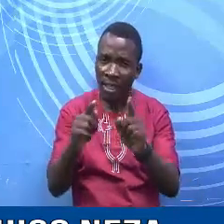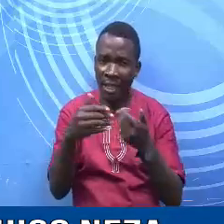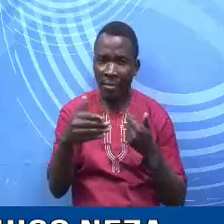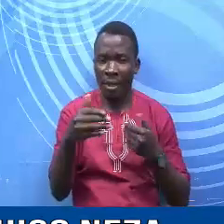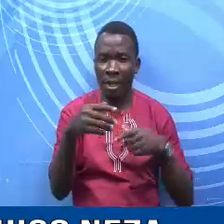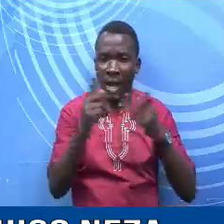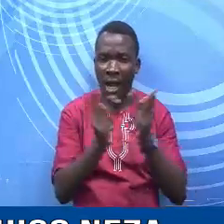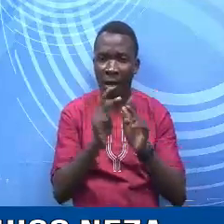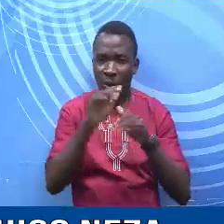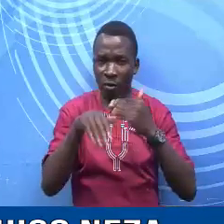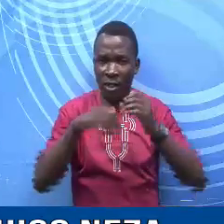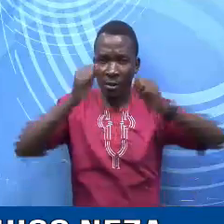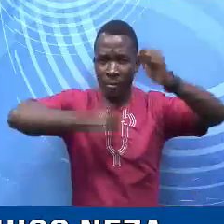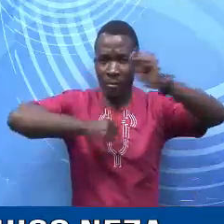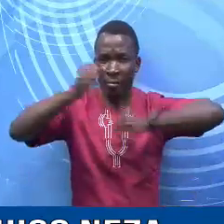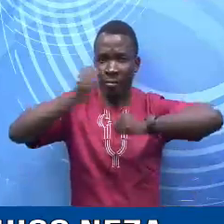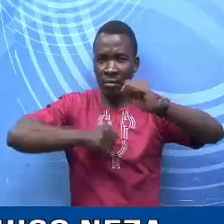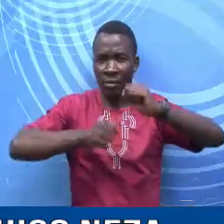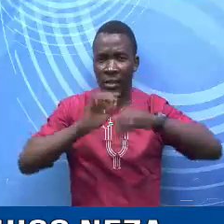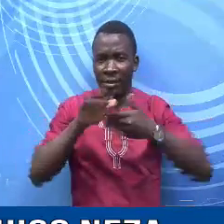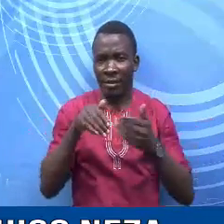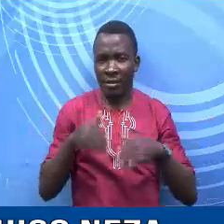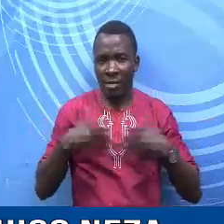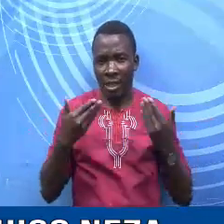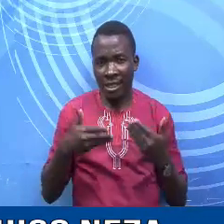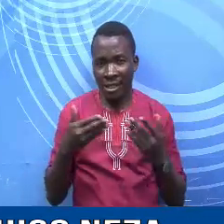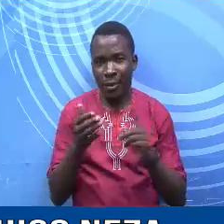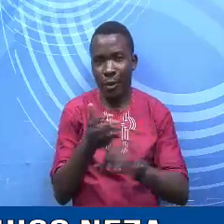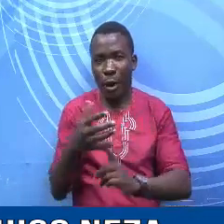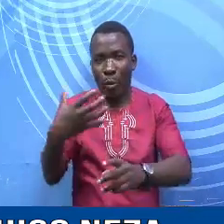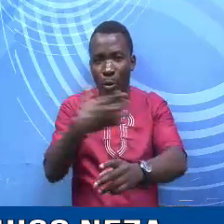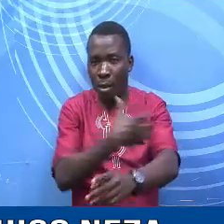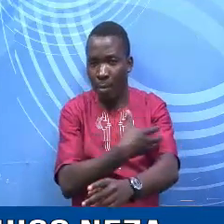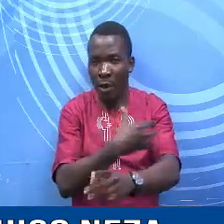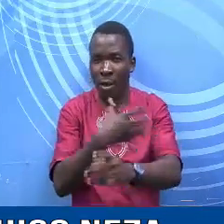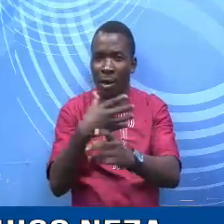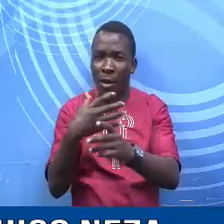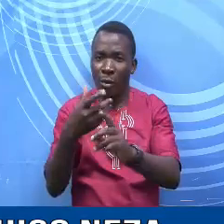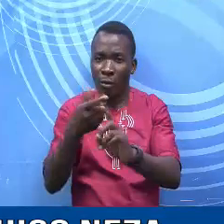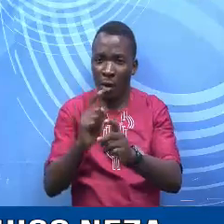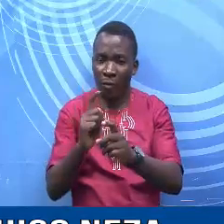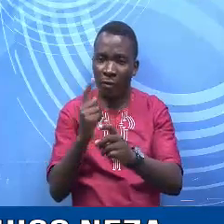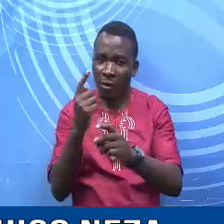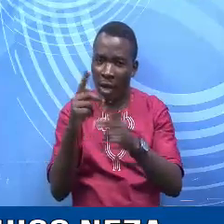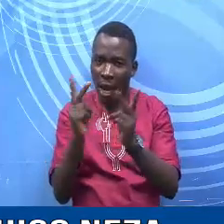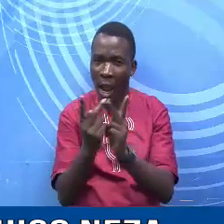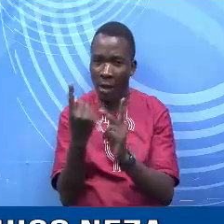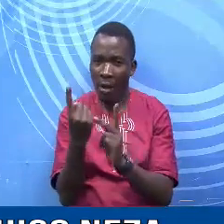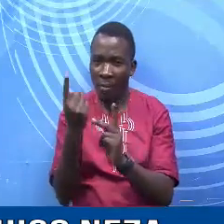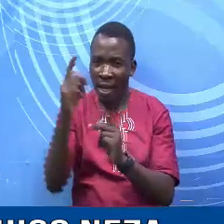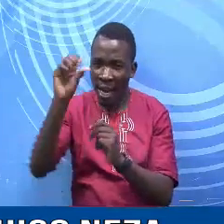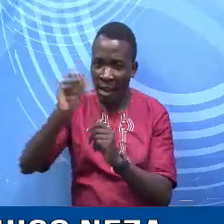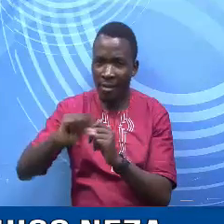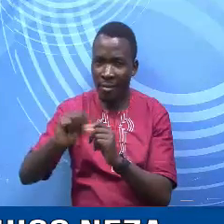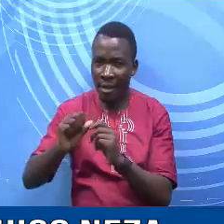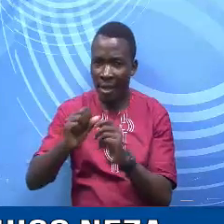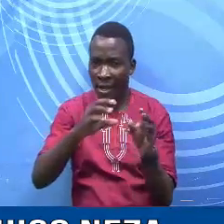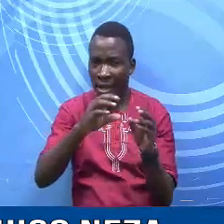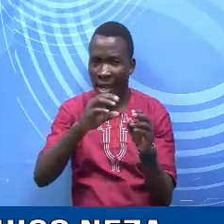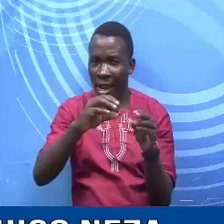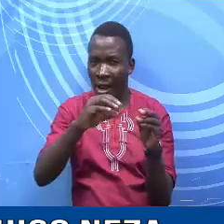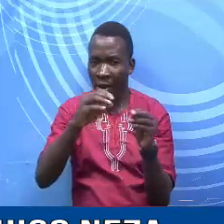dusiganirwa. Twarishimye, twabonye imbaraga, twavuye hamwe hatari heza aho tugiye mu 10 ba